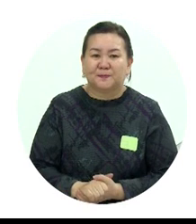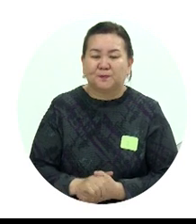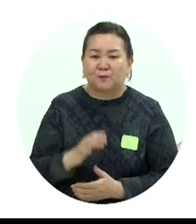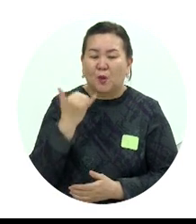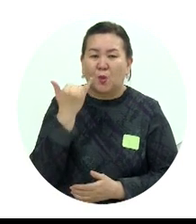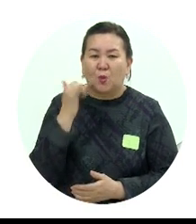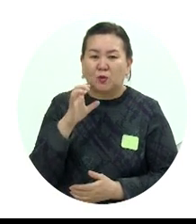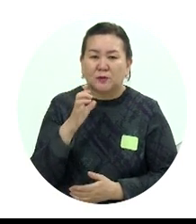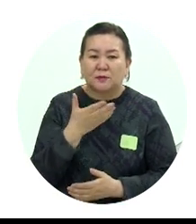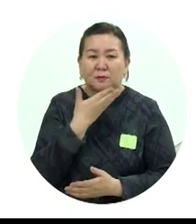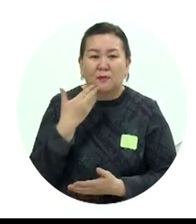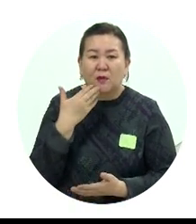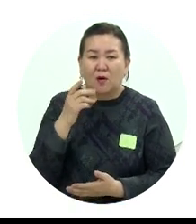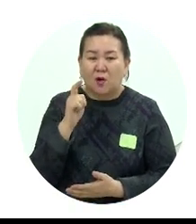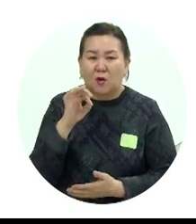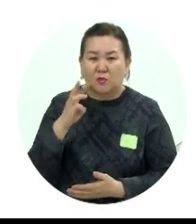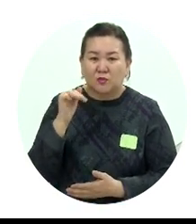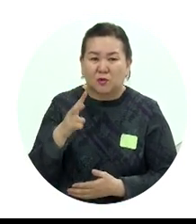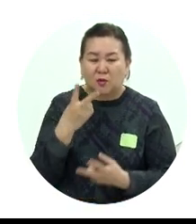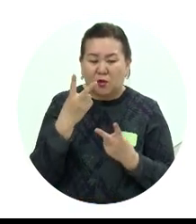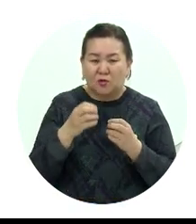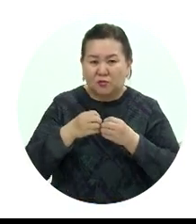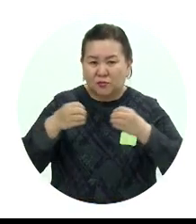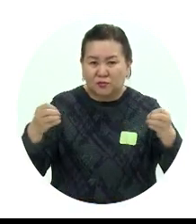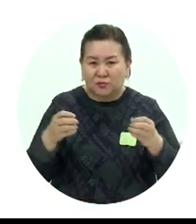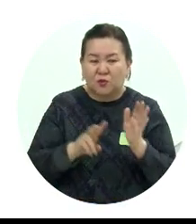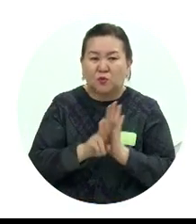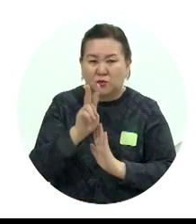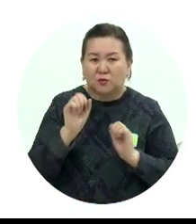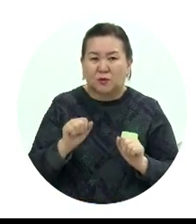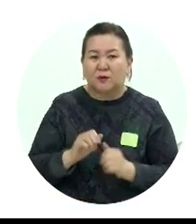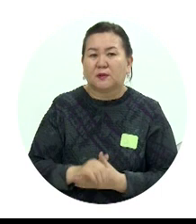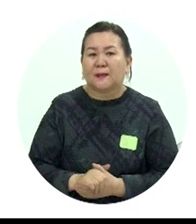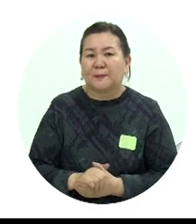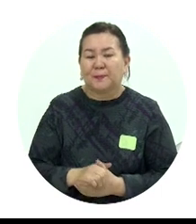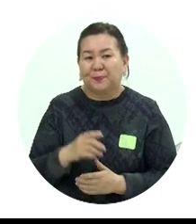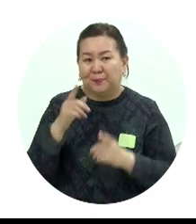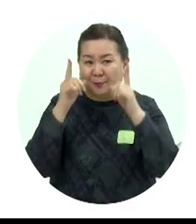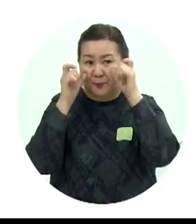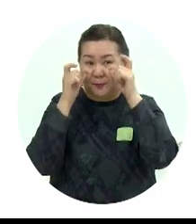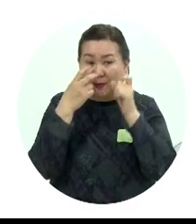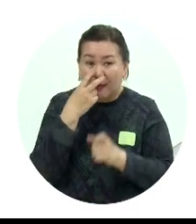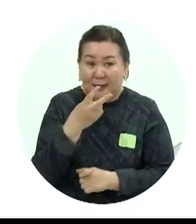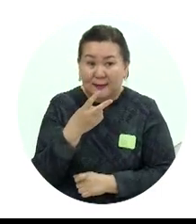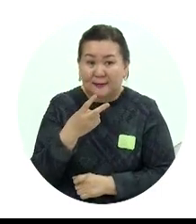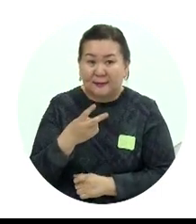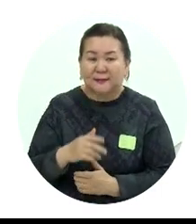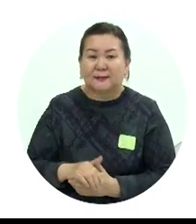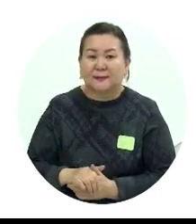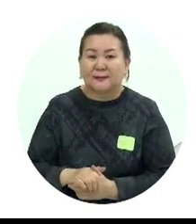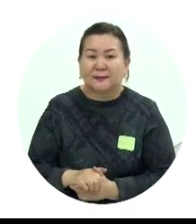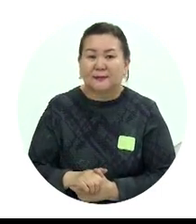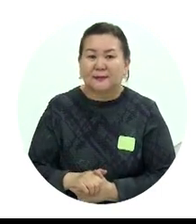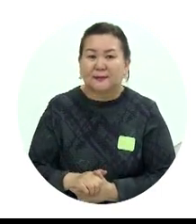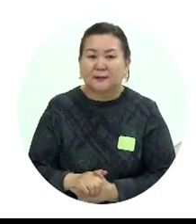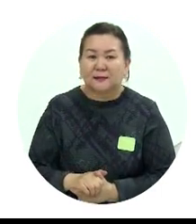За усны хомсдол бол ерөнхийдөө хоёр байдлаас болж үүсэж байна гэж ойлгож байна. За дээрх зурган дээр ажиглах юм бол